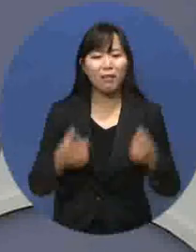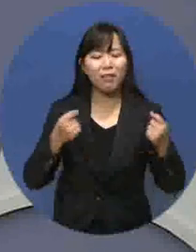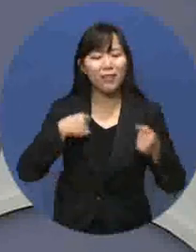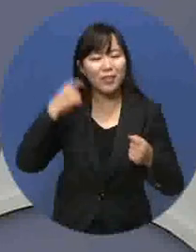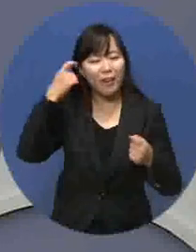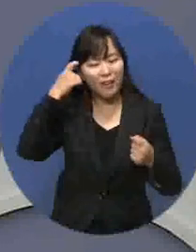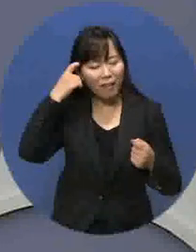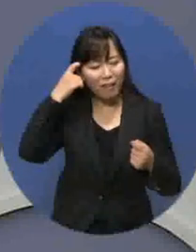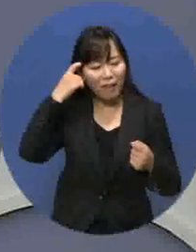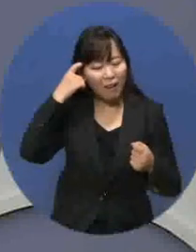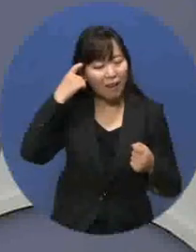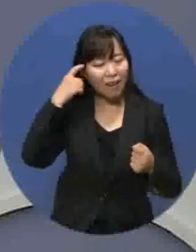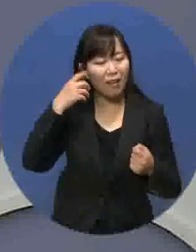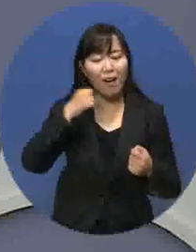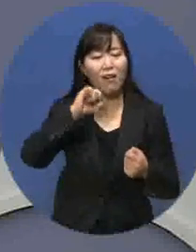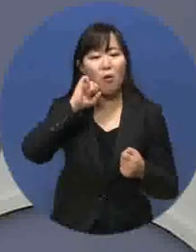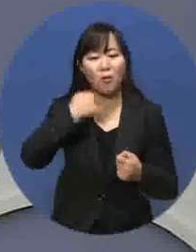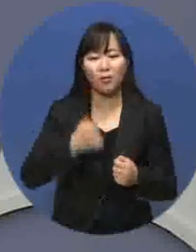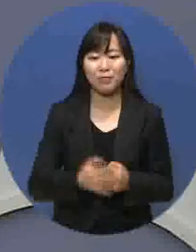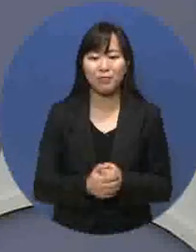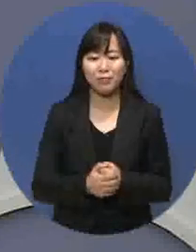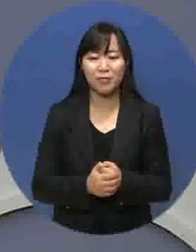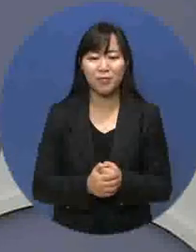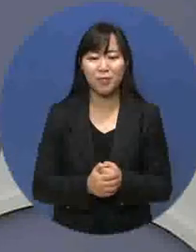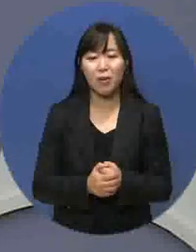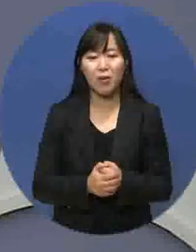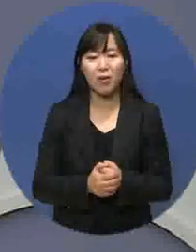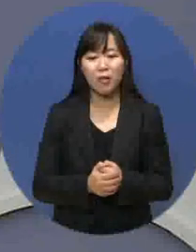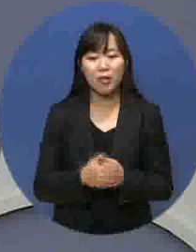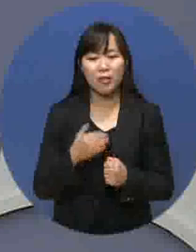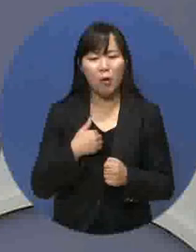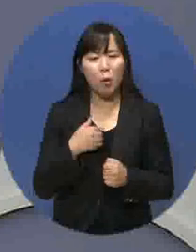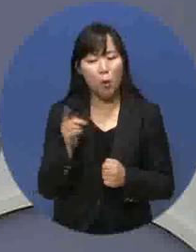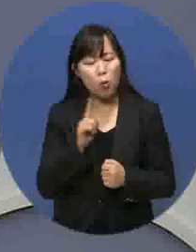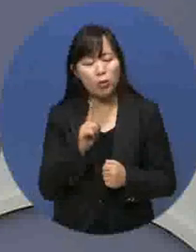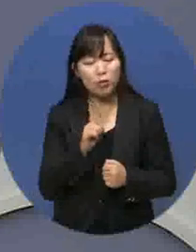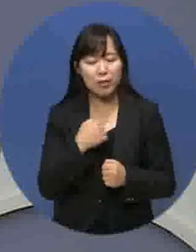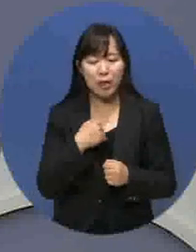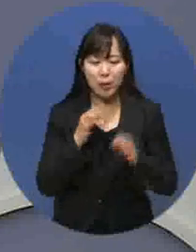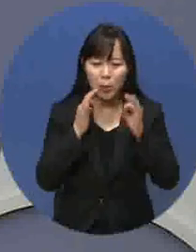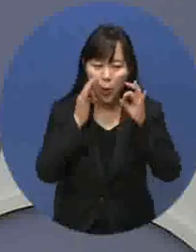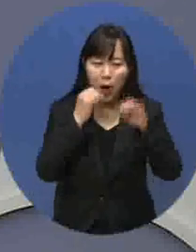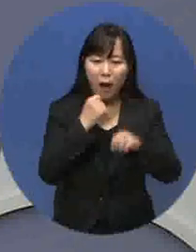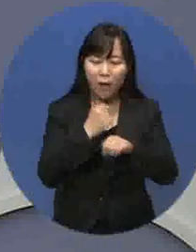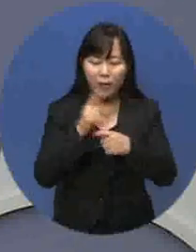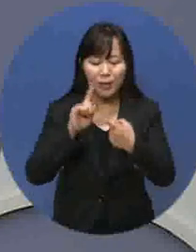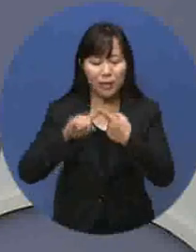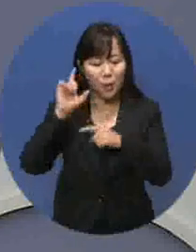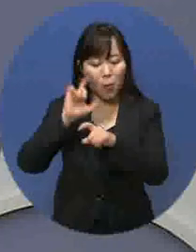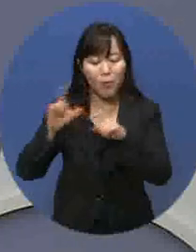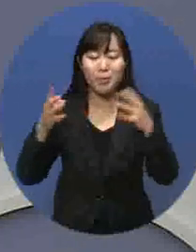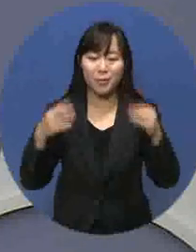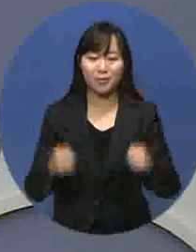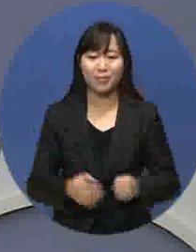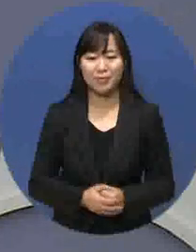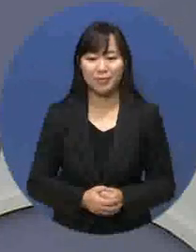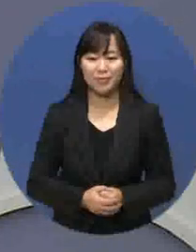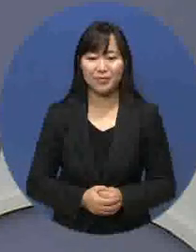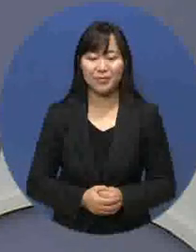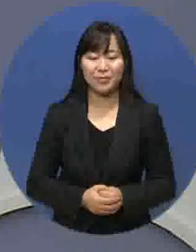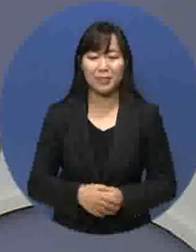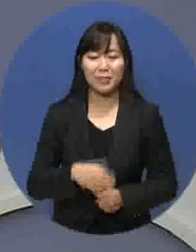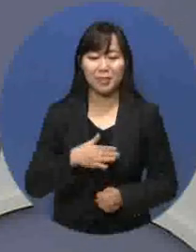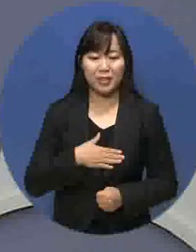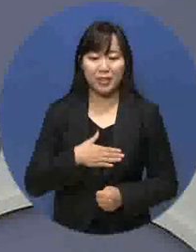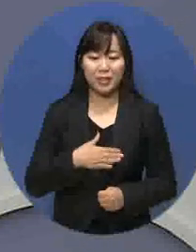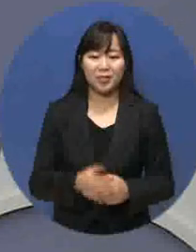할 포지셔닝은 아닌 것 같고 어느 부분에서 전 최선을 다할까 오히려 이제 그런 고민 좀 많이 했고요. 그래서 저는